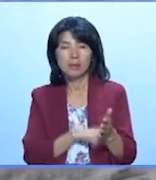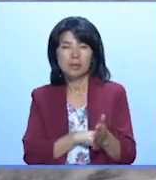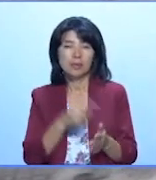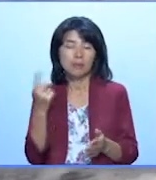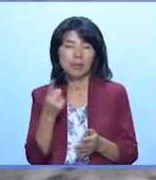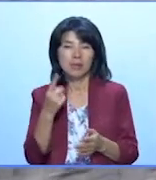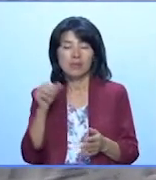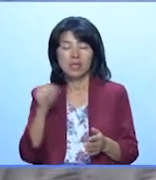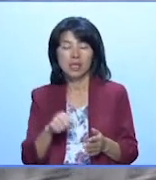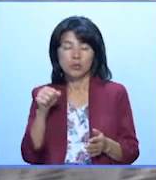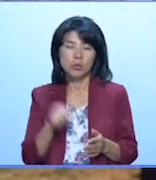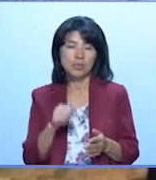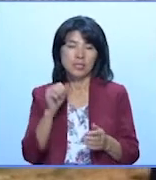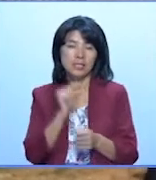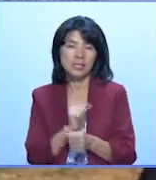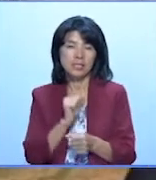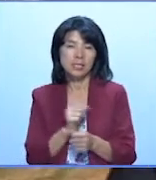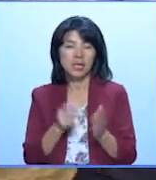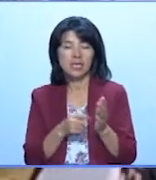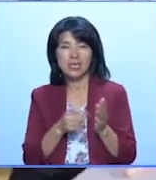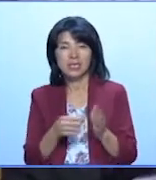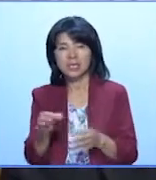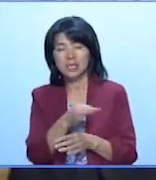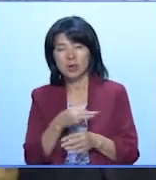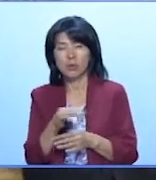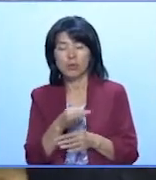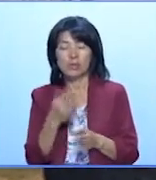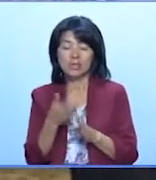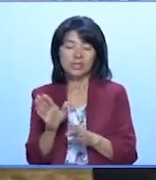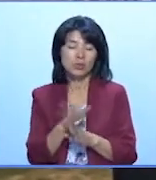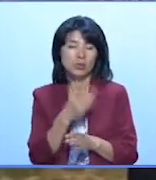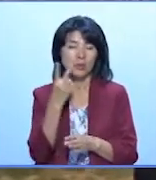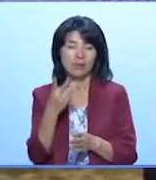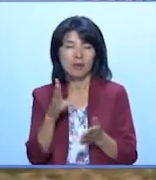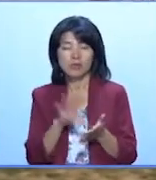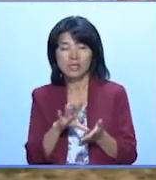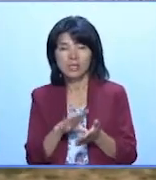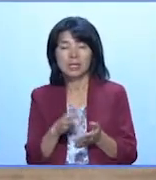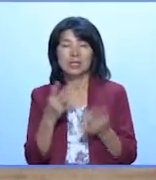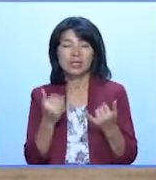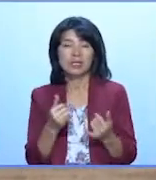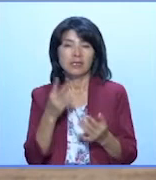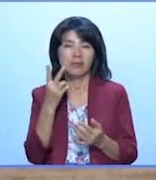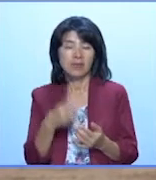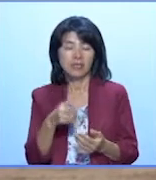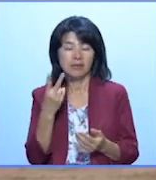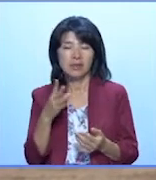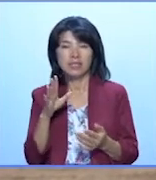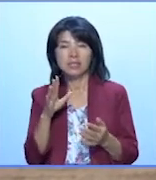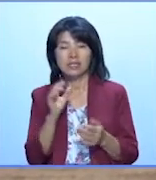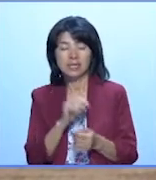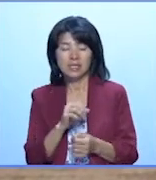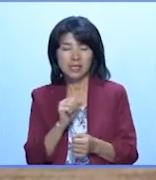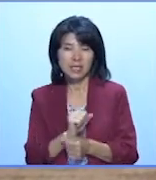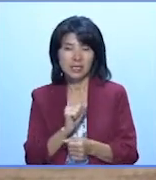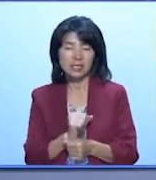станции реки Беловка до реки Нура Карагандинской области. Он разделен на два участка. Имеет 22 насосные станции, 13 гидроузлов,